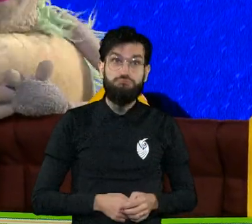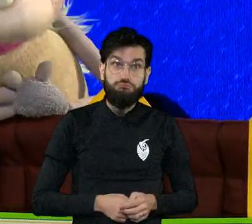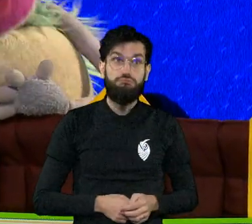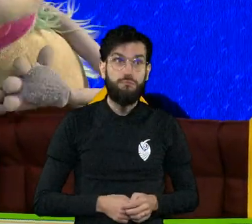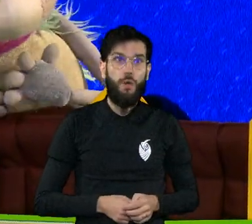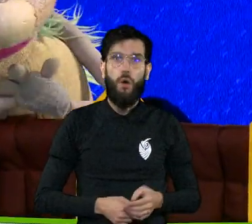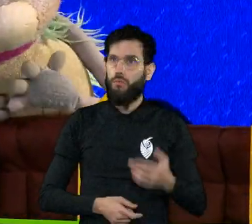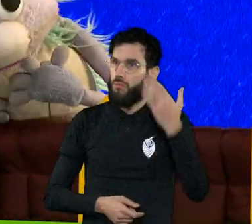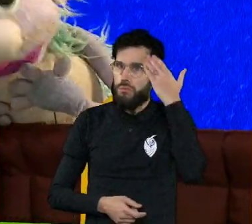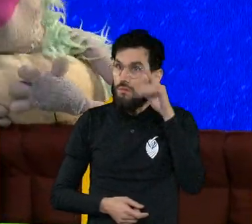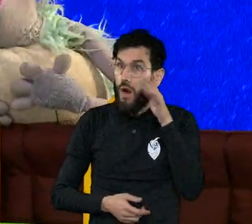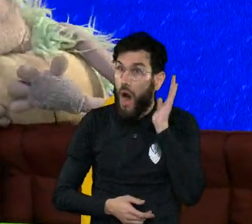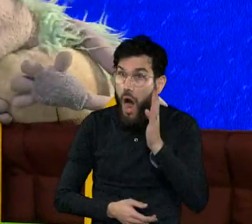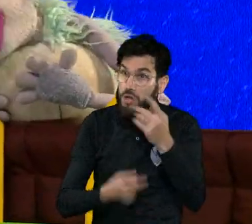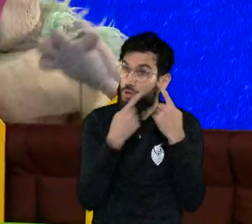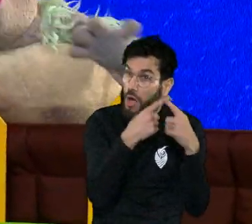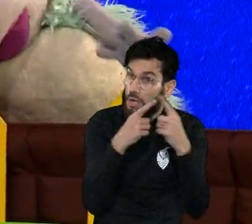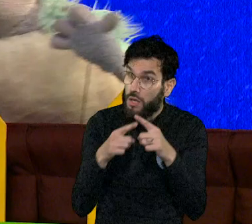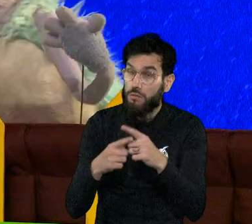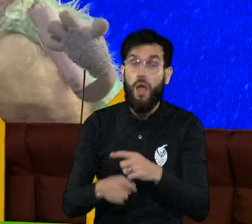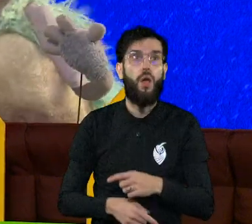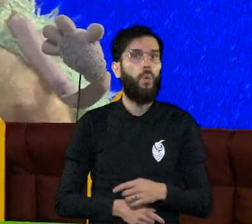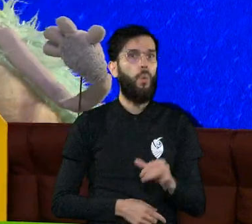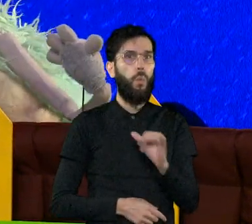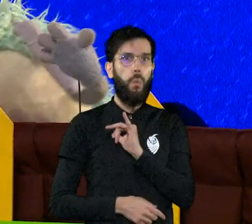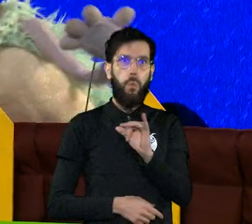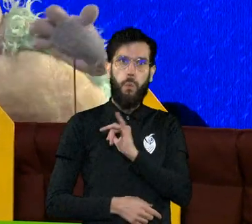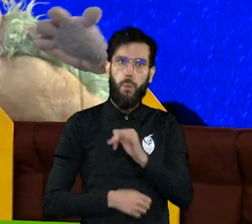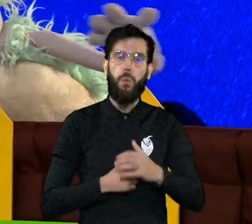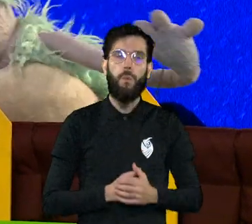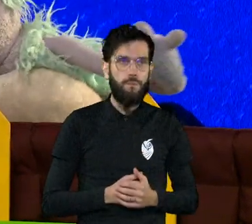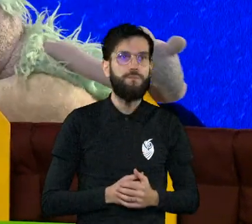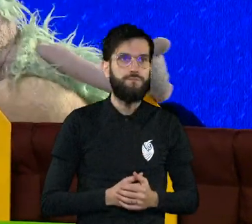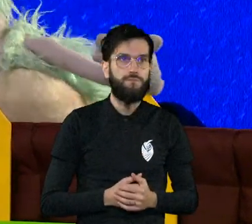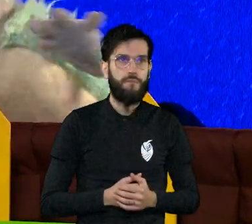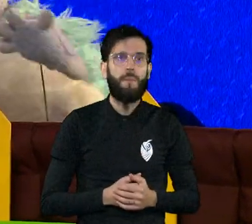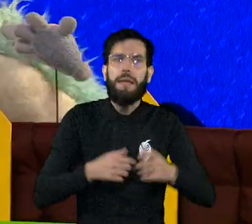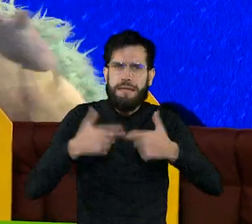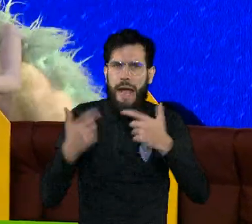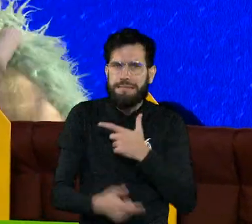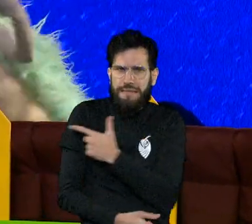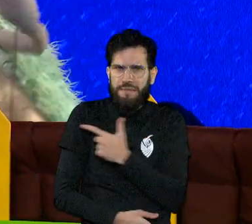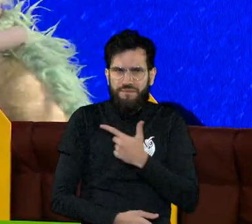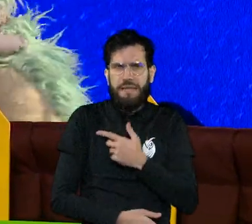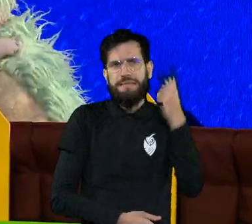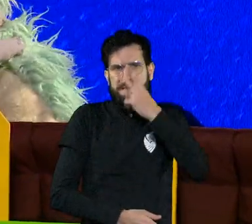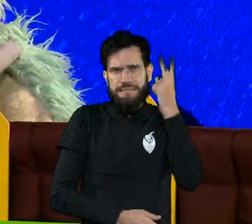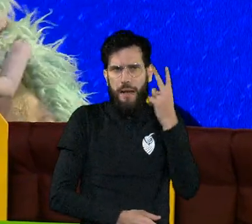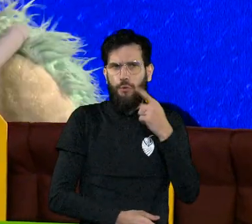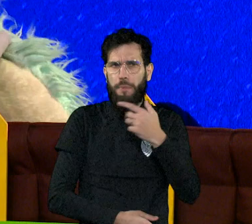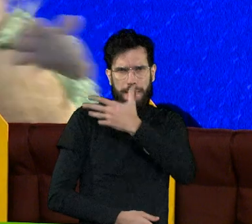musieť preskúmať, už sa na to teším. No jasné, aj ty so mnou, to je jasné,